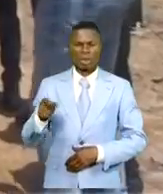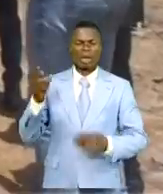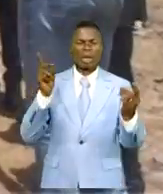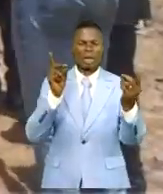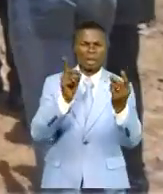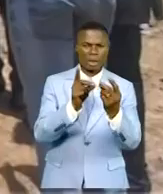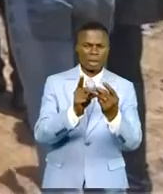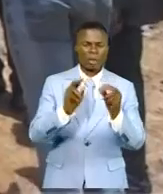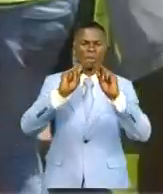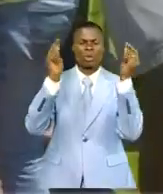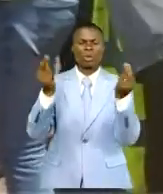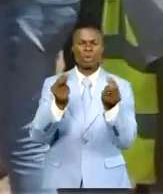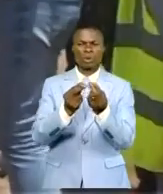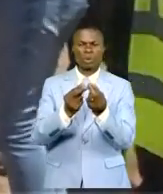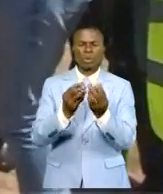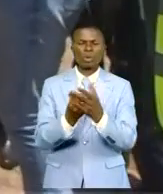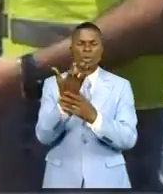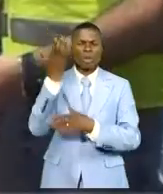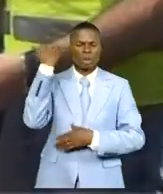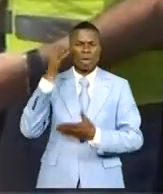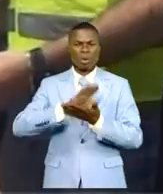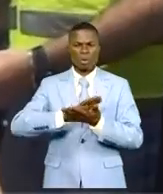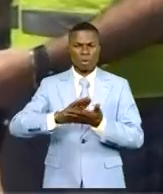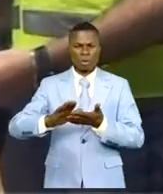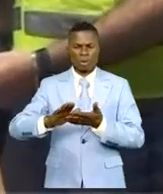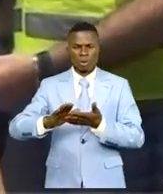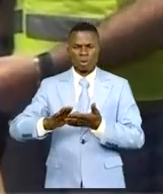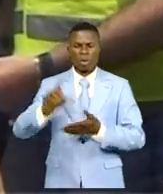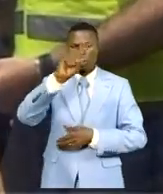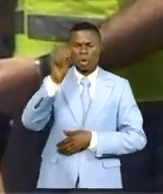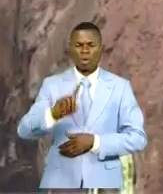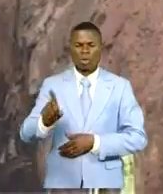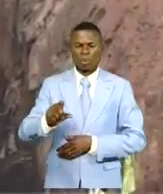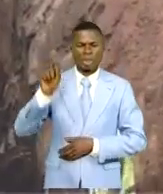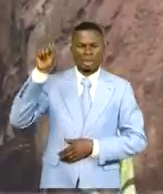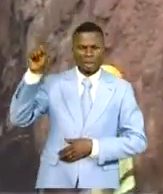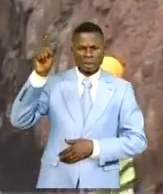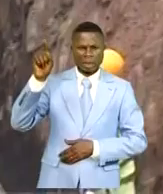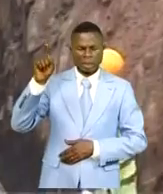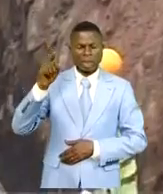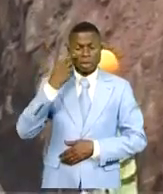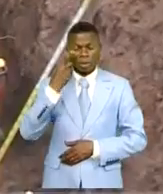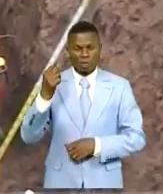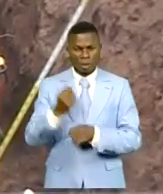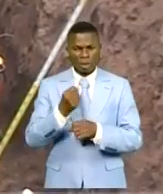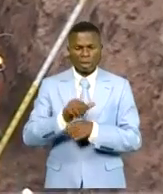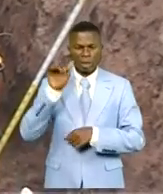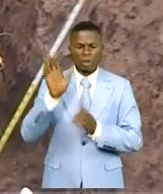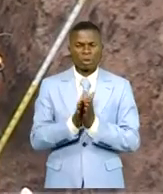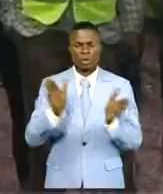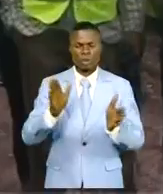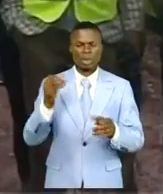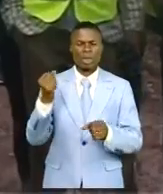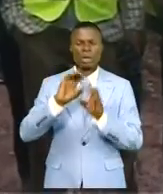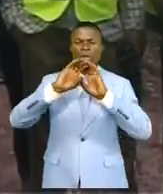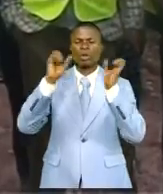rejoindre l'usine de traitement et production d'eau potable de la zone dans la commune d'Engalema. À la vue des travaux, le directeur général de la régie des eaux, Clément